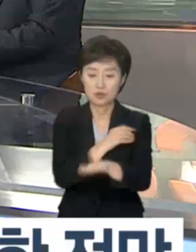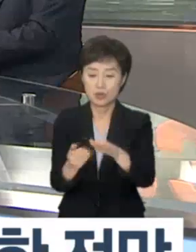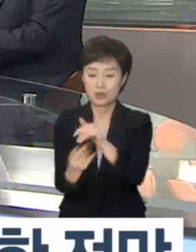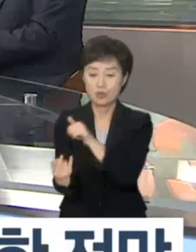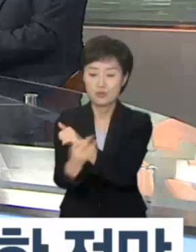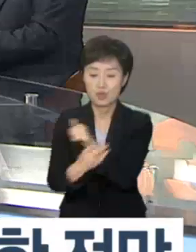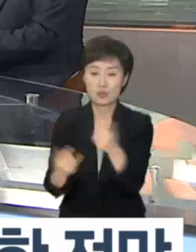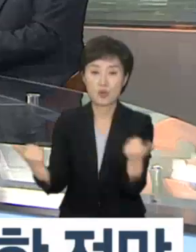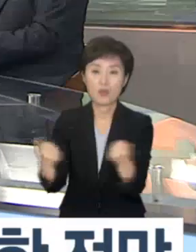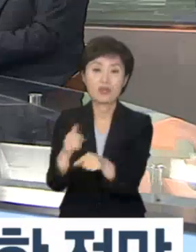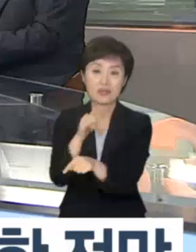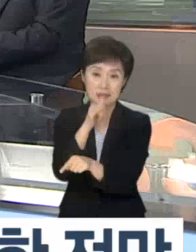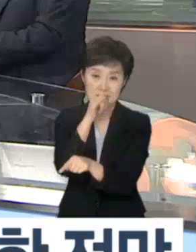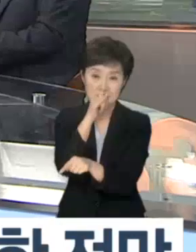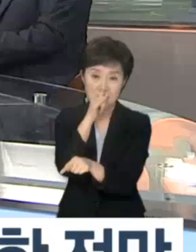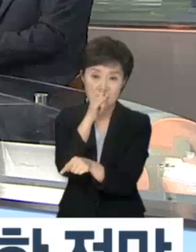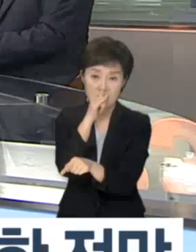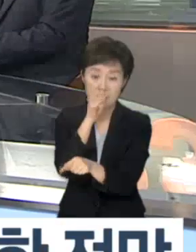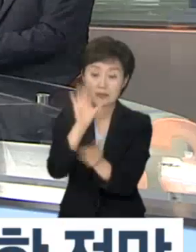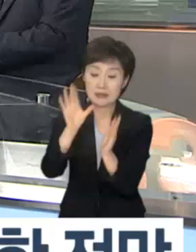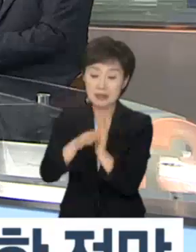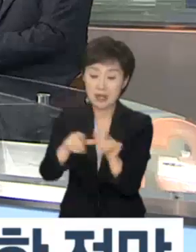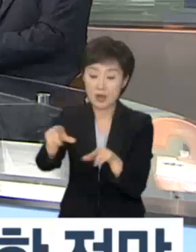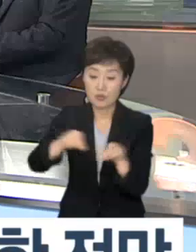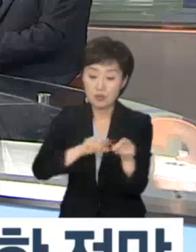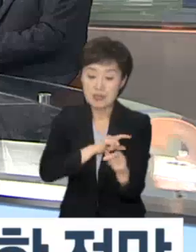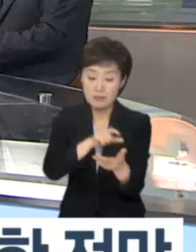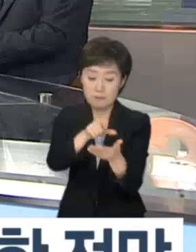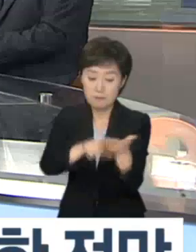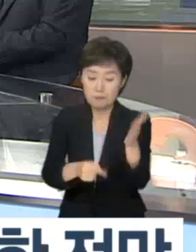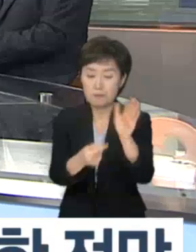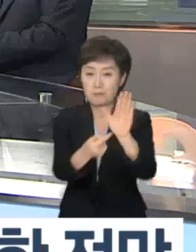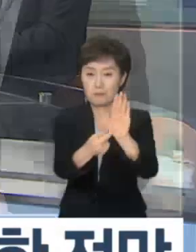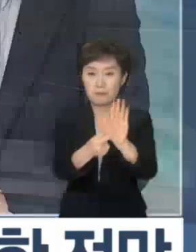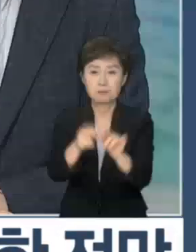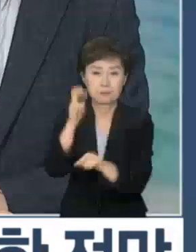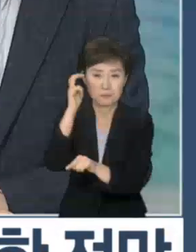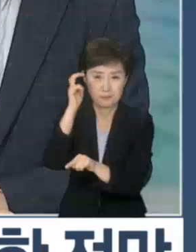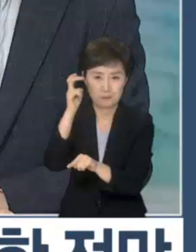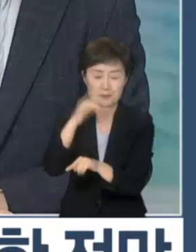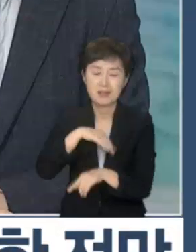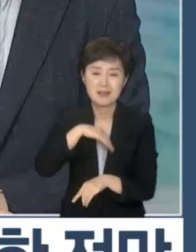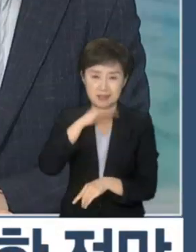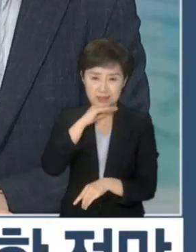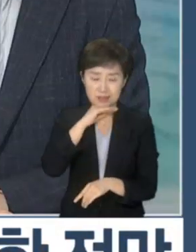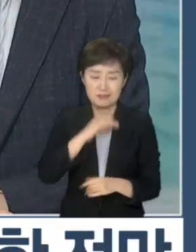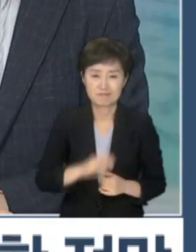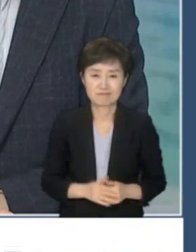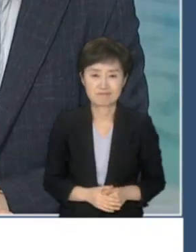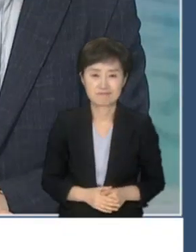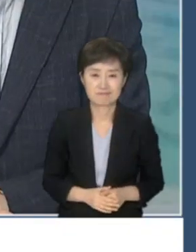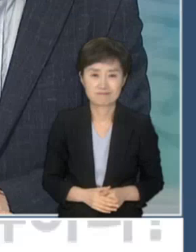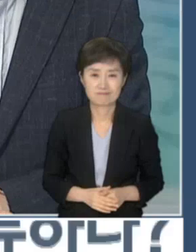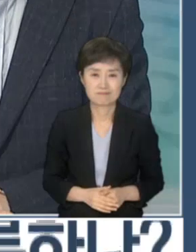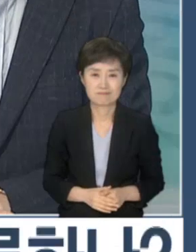열리니까 그때 어떤 구성원들이 이야기가 나오고 또 함께하게 될지를 지켜보시는 것도 좋을 것